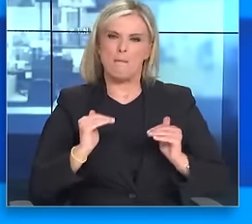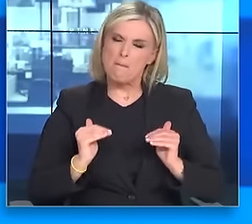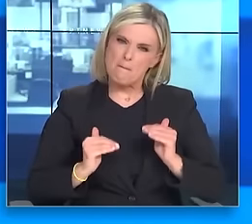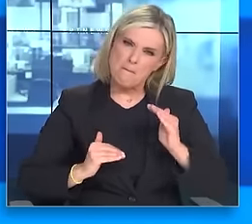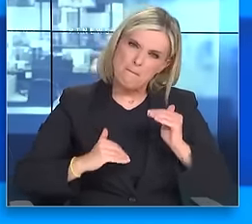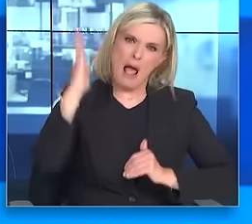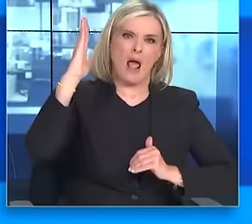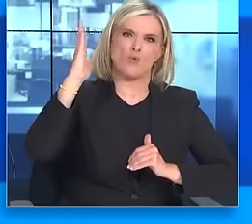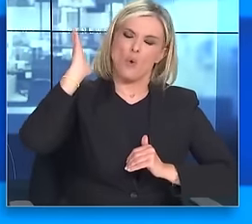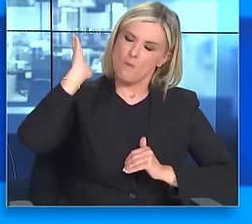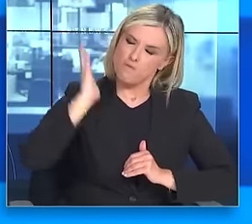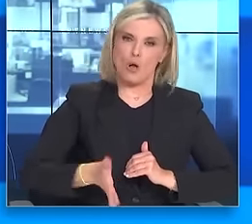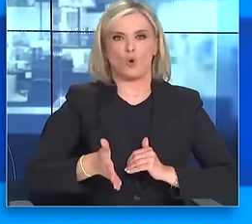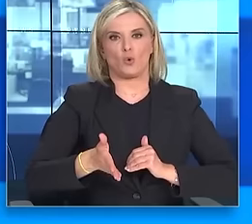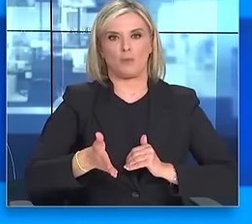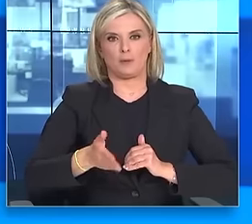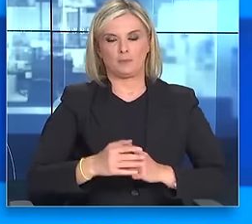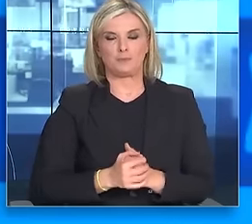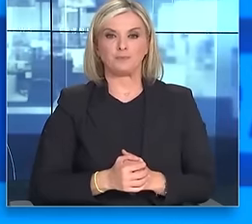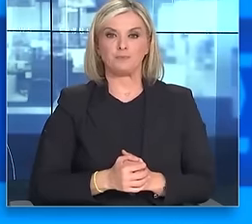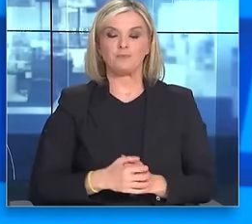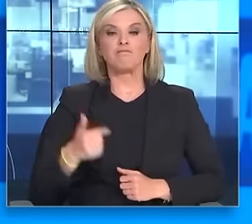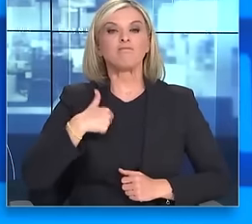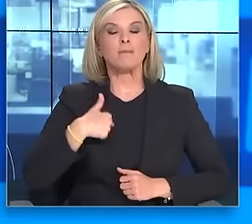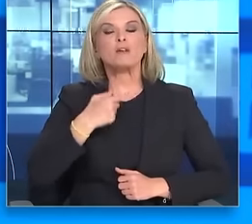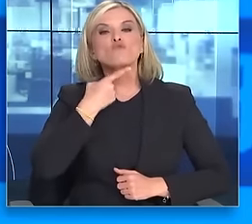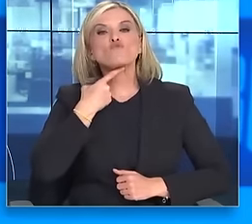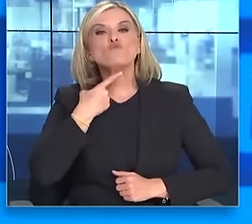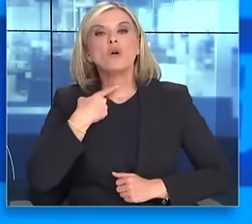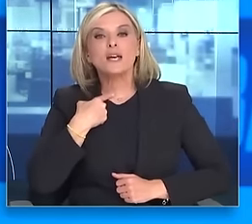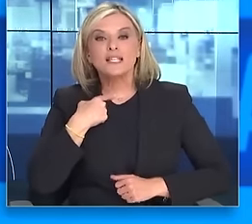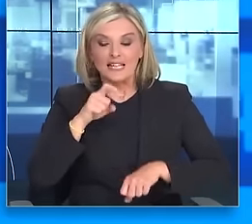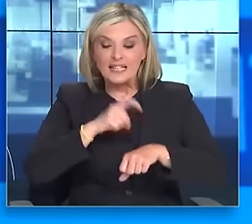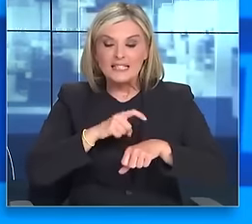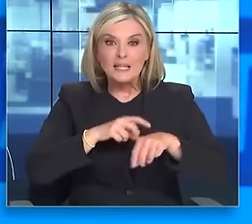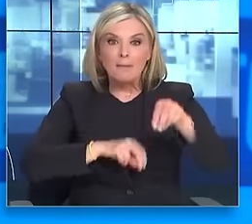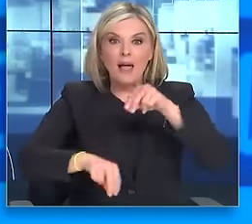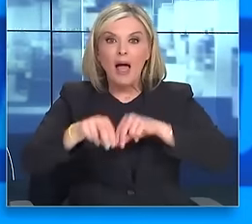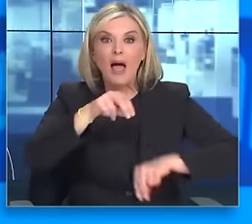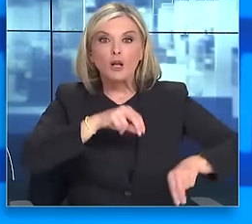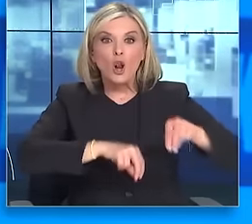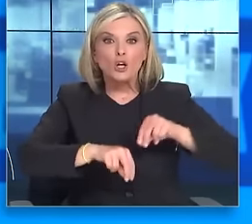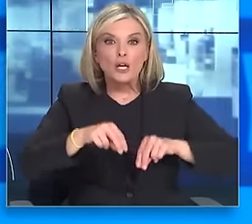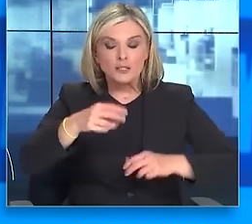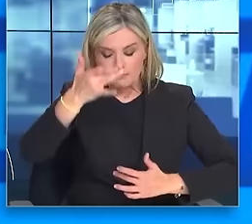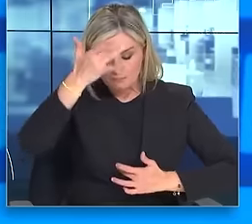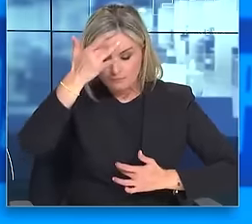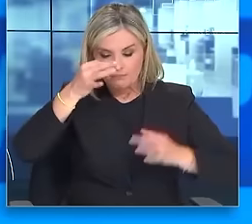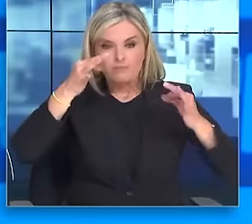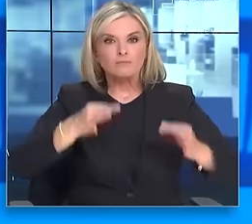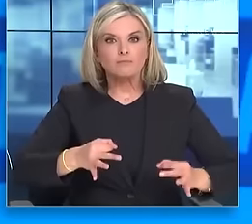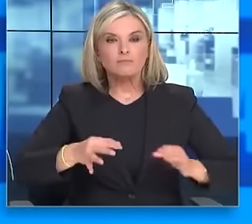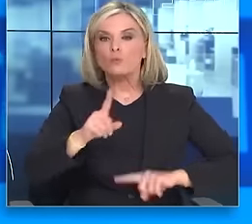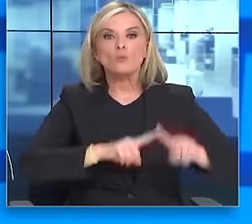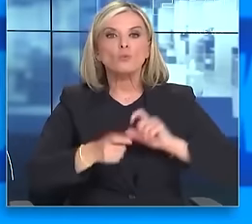ξεπεράσουμε. Αλλά εμένα μου αρέσει σε κάθε εκλογή να μπορώ να ξέρω ακριβώς σε τι στοχεύω. Και βέβαια είναι το ποσοστό και